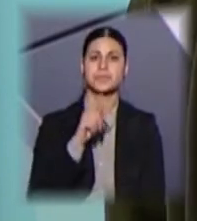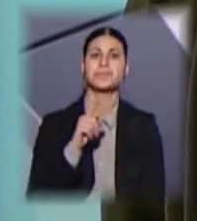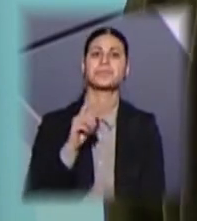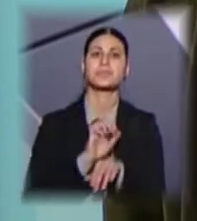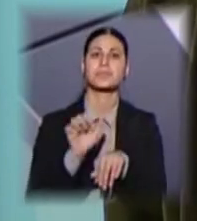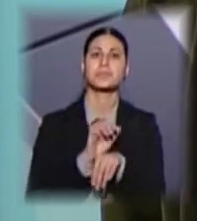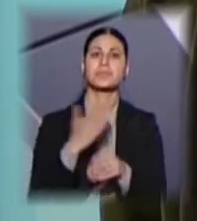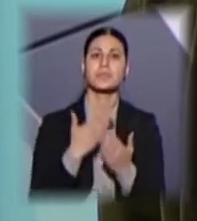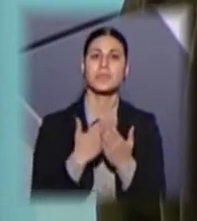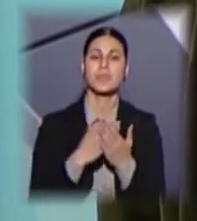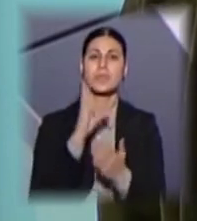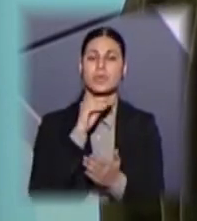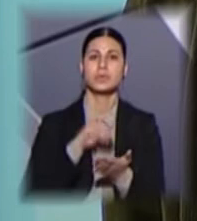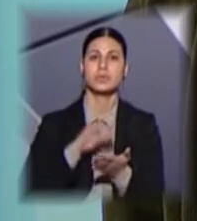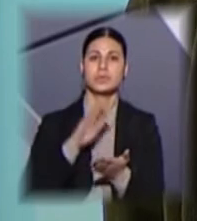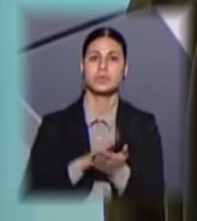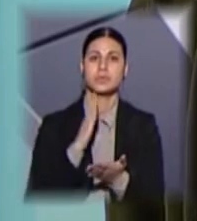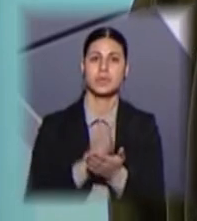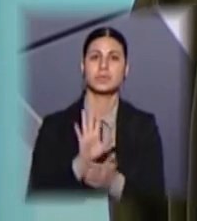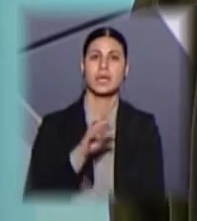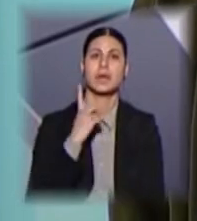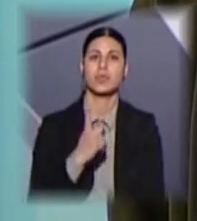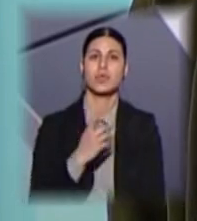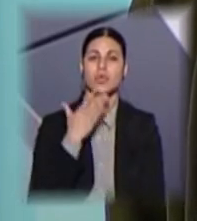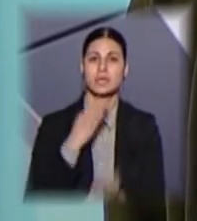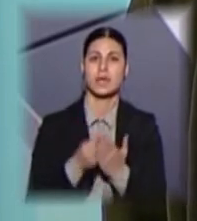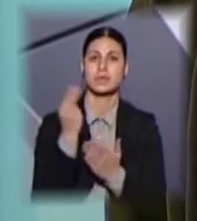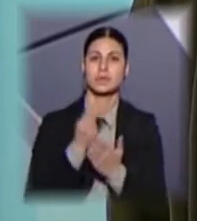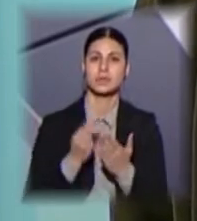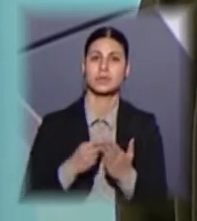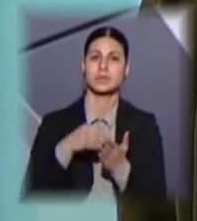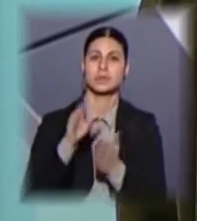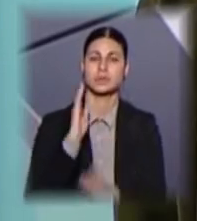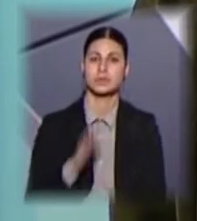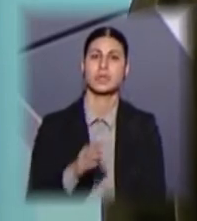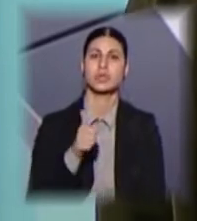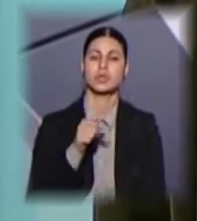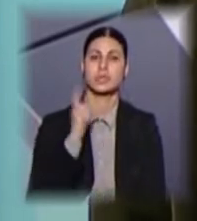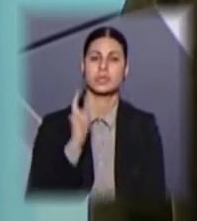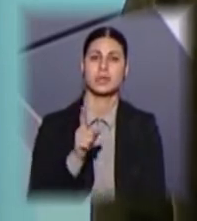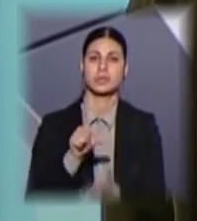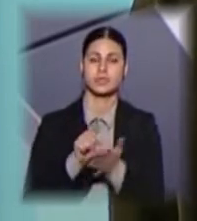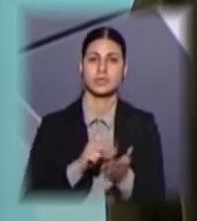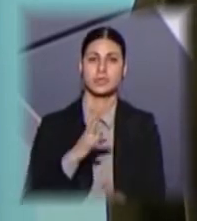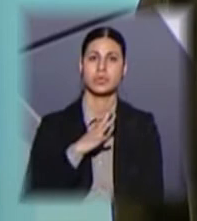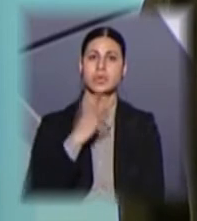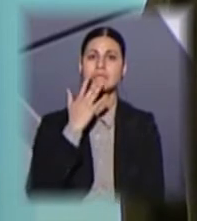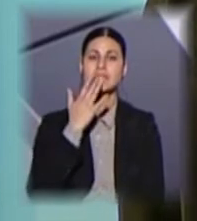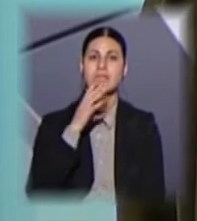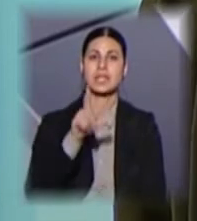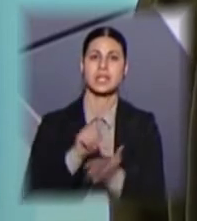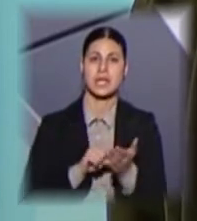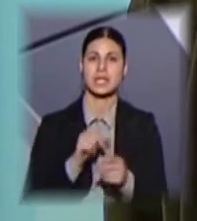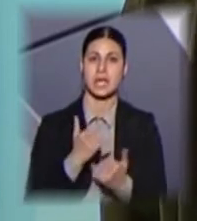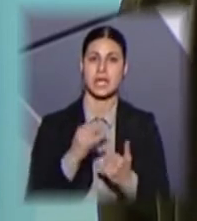მაგალითად ილუსტრაციებს როცა იყენებენ არამხოლოდ თავის დახატულ ილუსტრაციებს, არამედ შეისყიდიან სხვა გამომცემლობებს, ხო, გასაგებია. საზღვარგარეთიდან. ეს უნდა აკეთოს